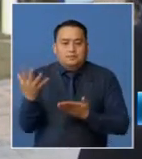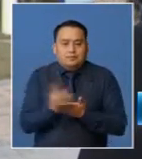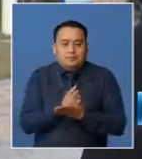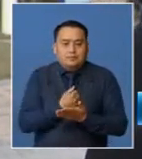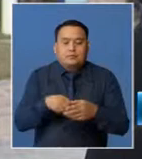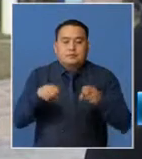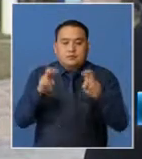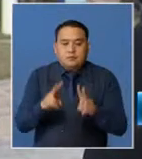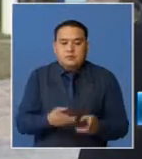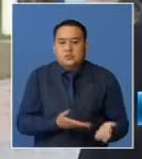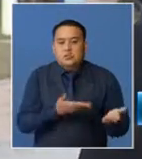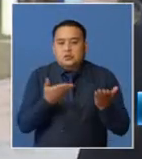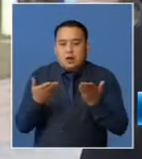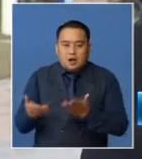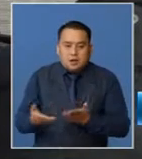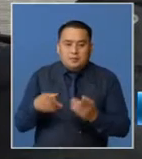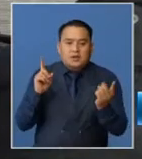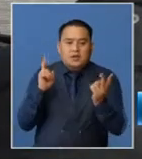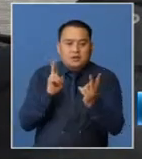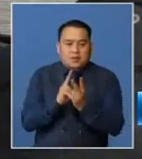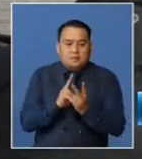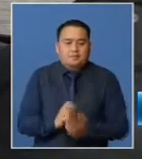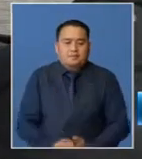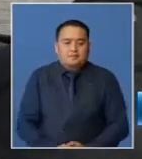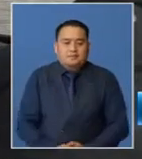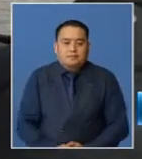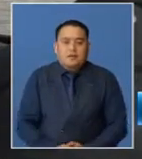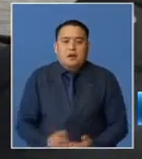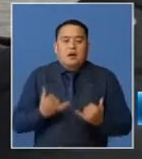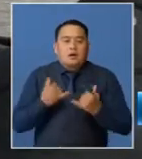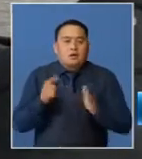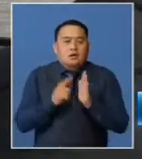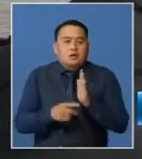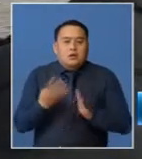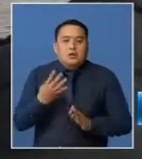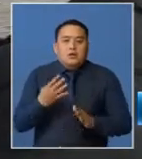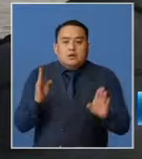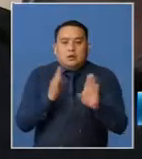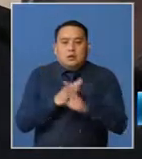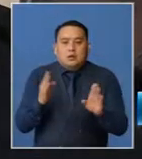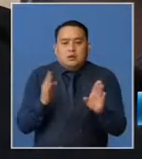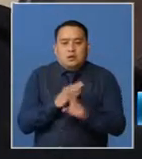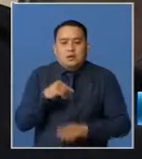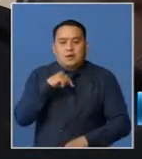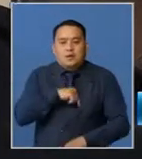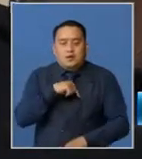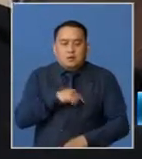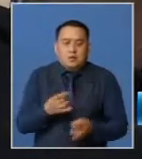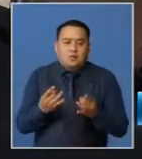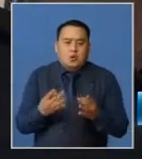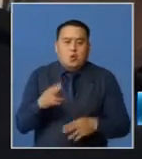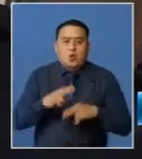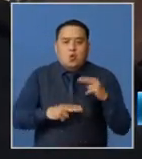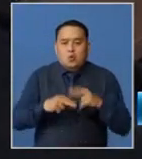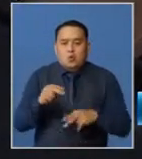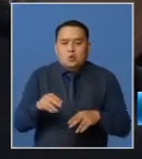Астанаға арнайы алдыртып кездескенмін. Нағашыбай Алпысов қазір 74 жаста. Табиғаты қарапайым жан, ауылда тұрады. Кезінде құрылысшы